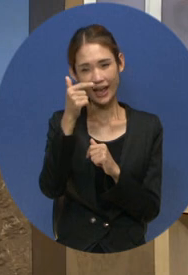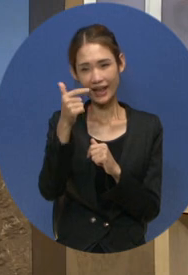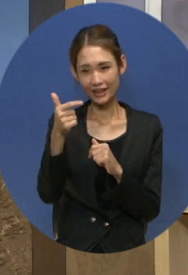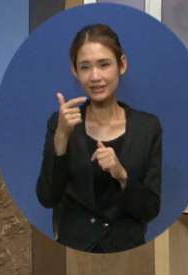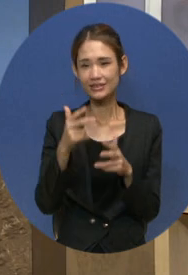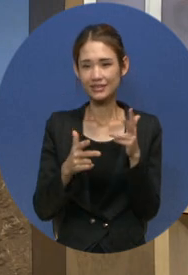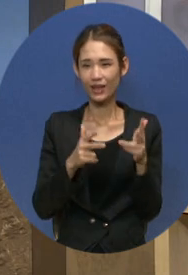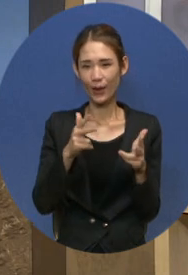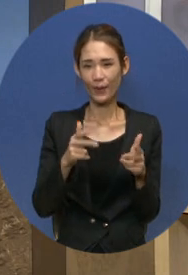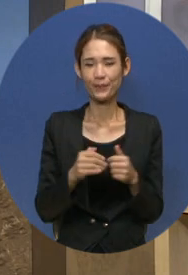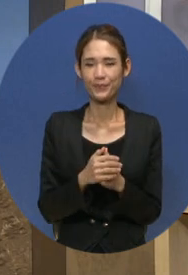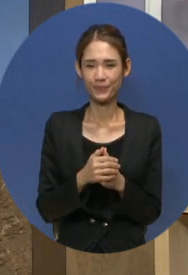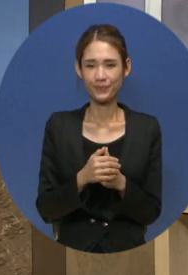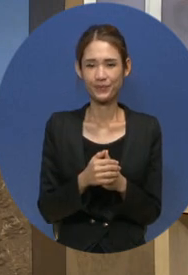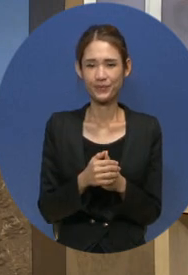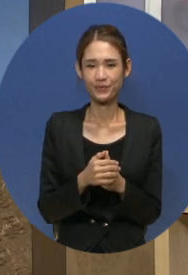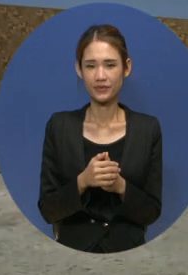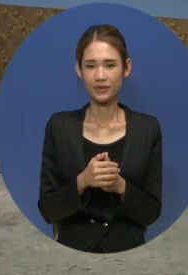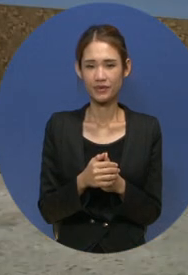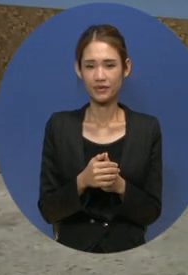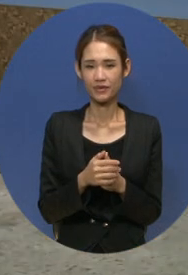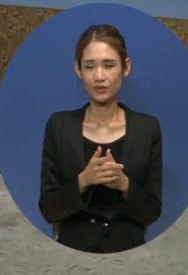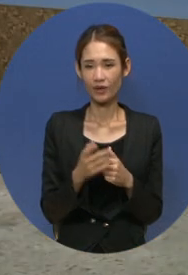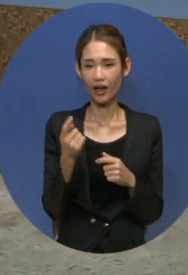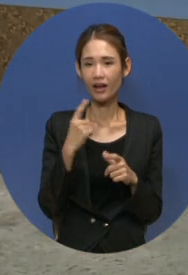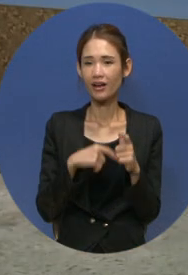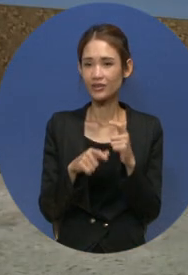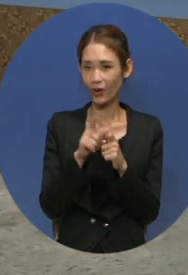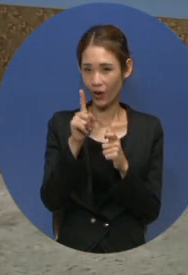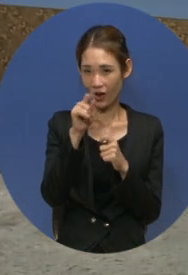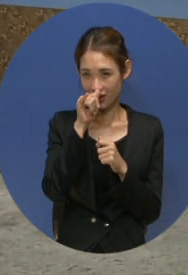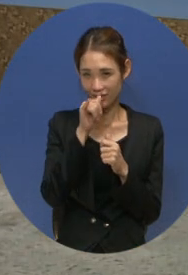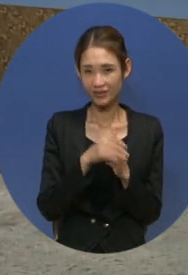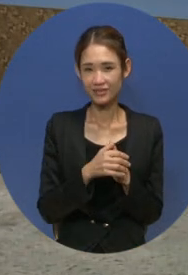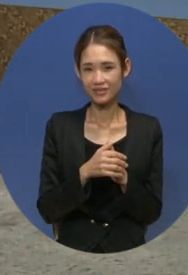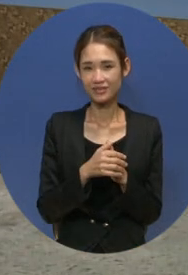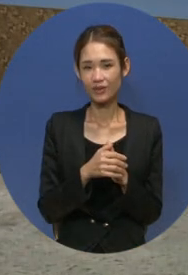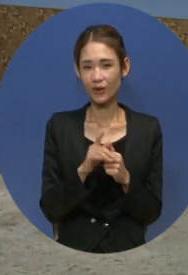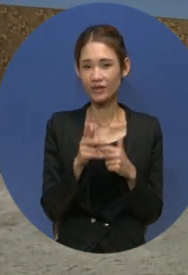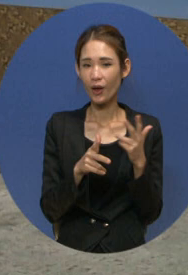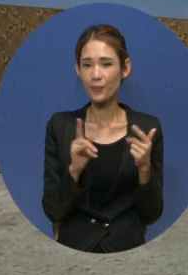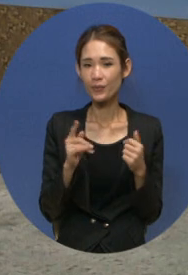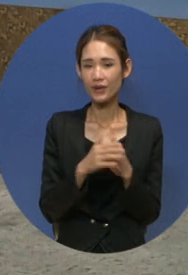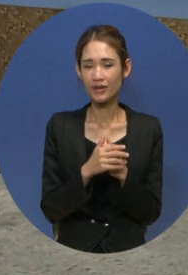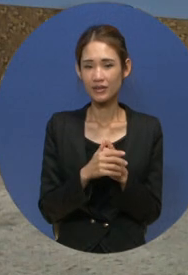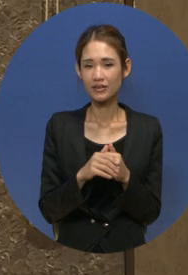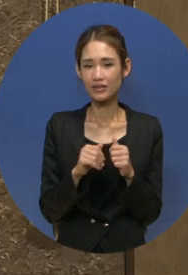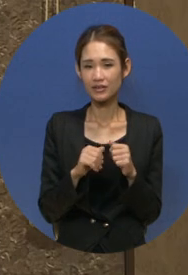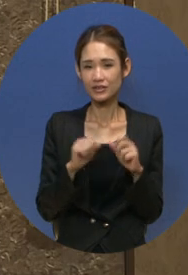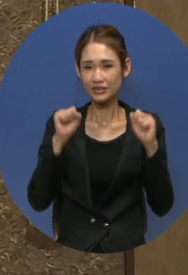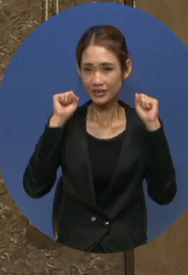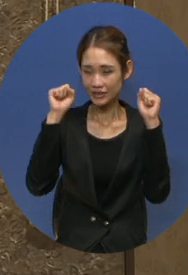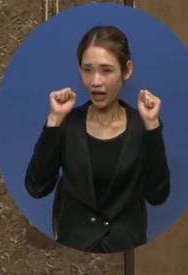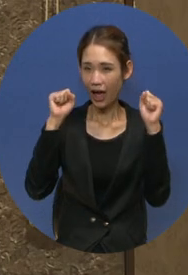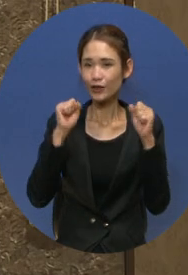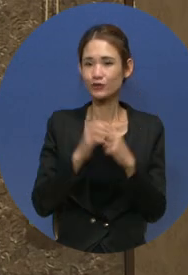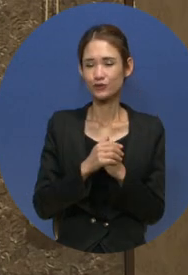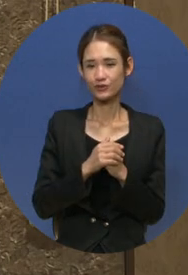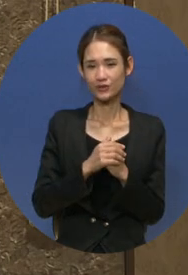사업으로 생각이 드는데 예. 이 사업 말고 또 있어요. 어떤 사업이 있나요? 예. 이번에는 이제 그 체육.